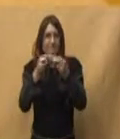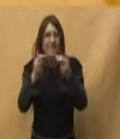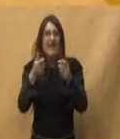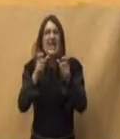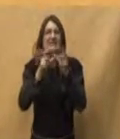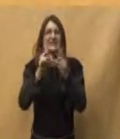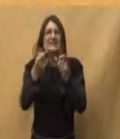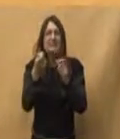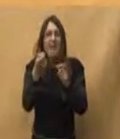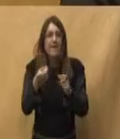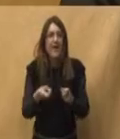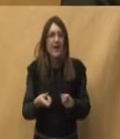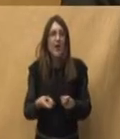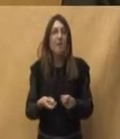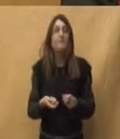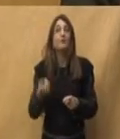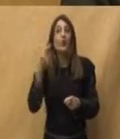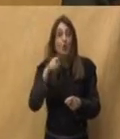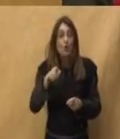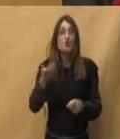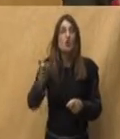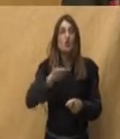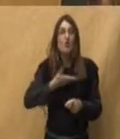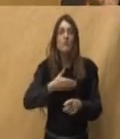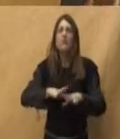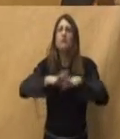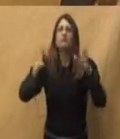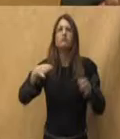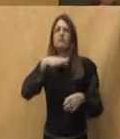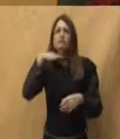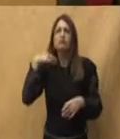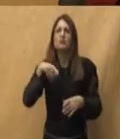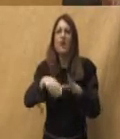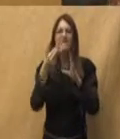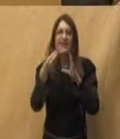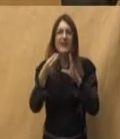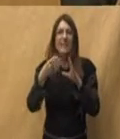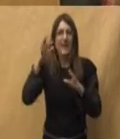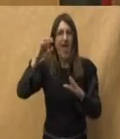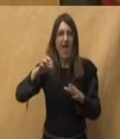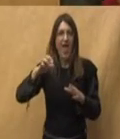orašaste plodove ili sjemenke, vi ćete dobiti cijelu paletu. U tome je stvar. Dakle, uvijek dobivate